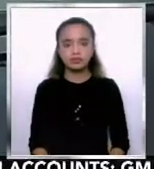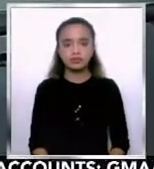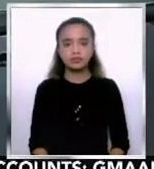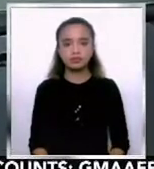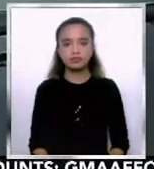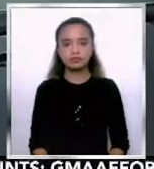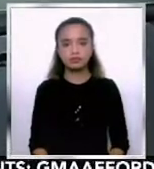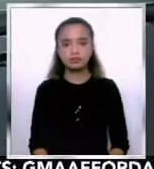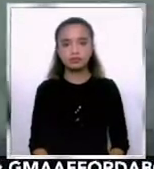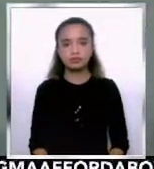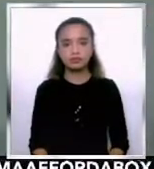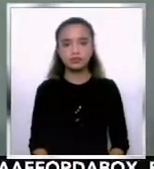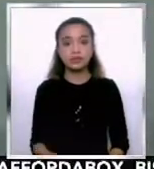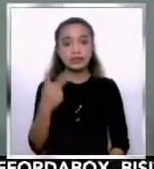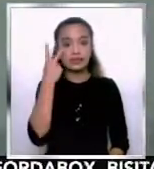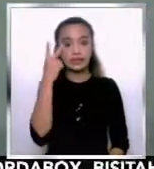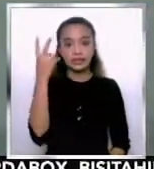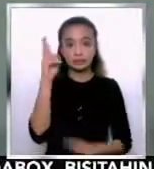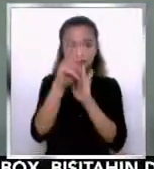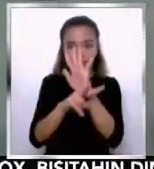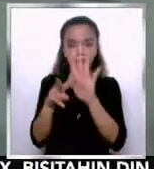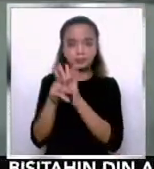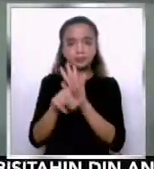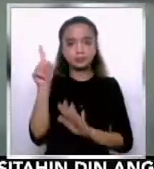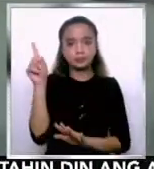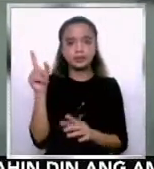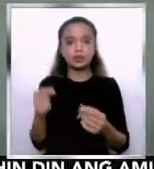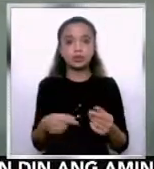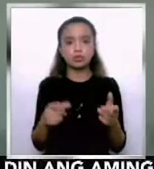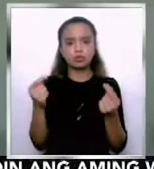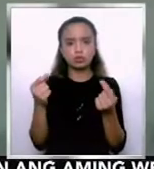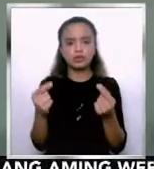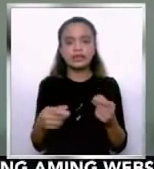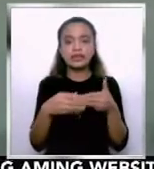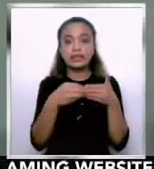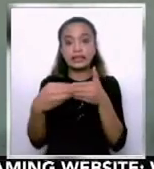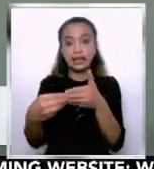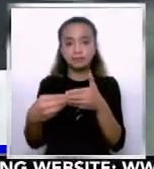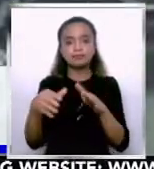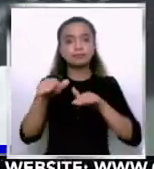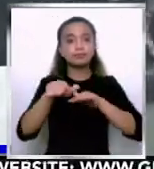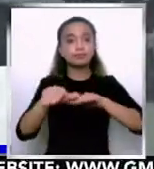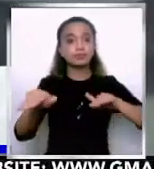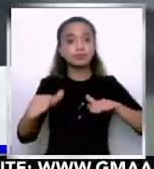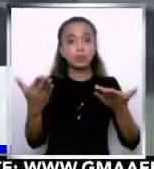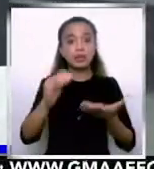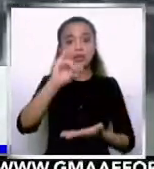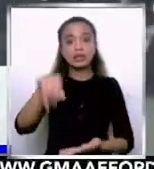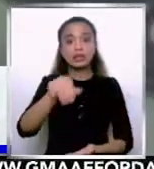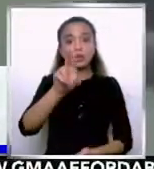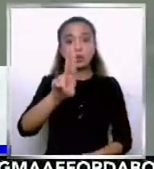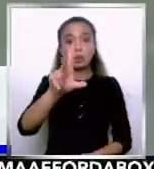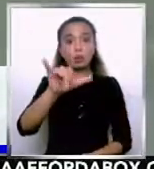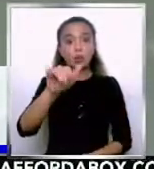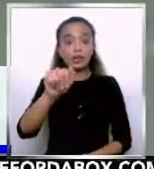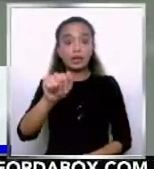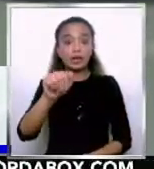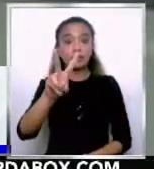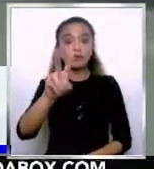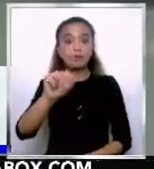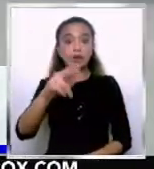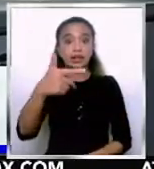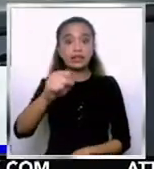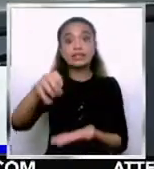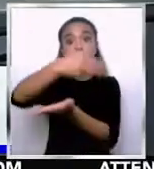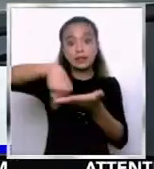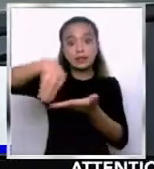Sa dashcam video na ito, nagmamando ng trapiko sa intersection ng Julia Vargas Avenue at St. Francis Street sa Mandaluyong City ang isang